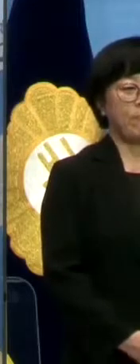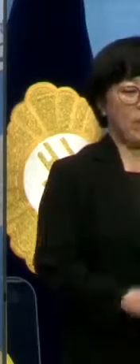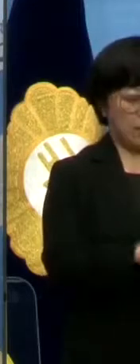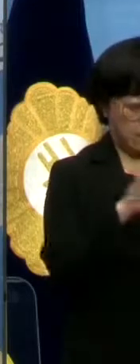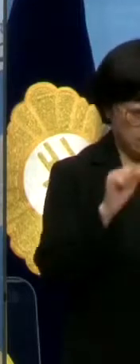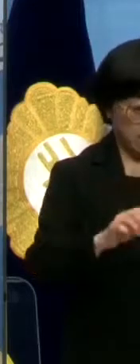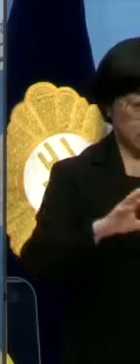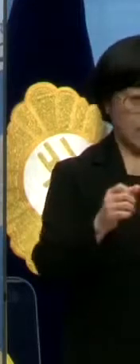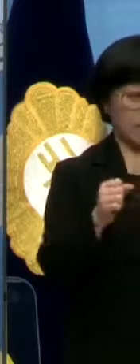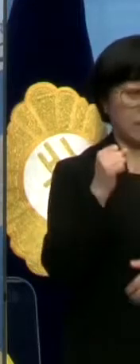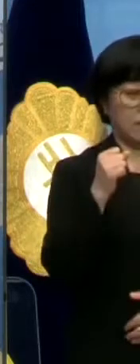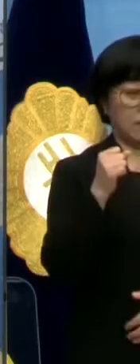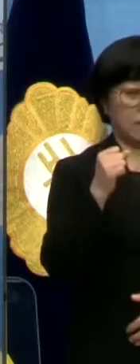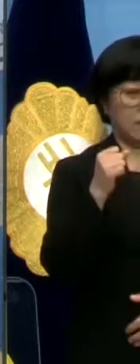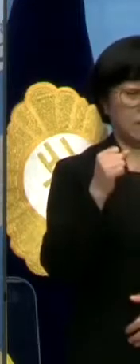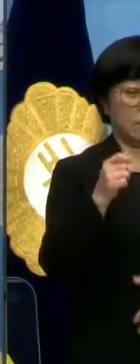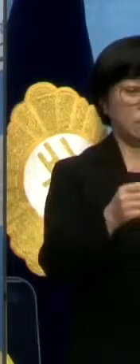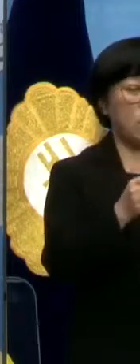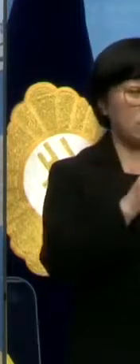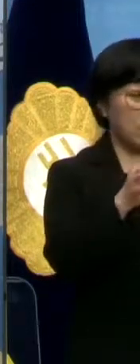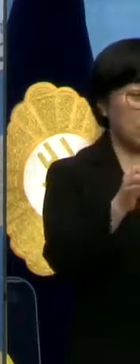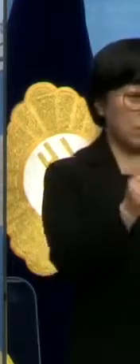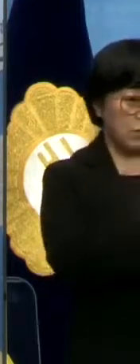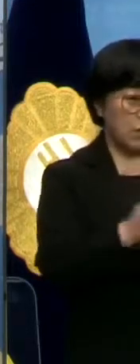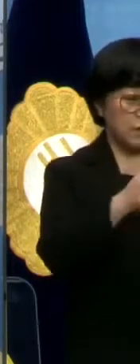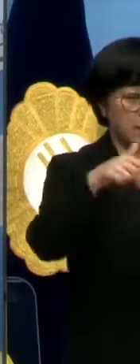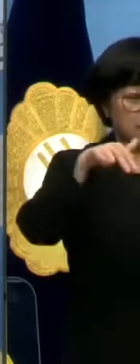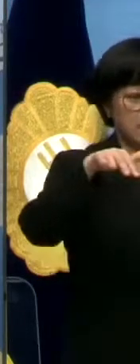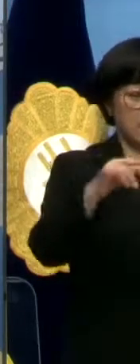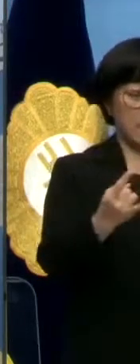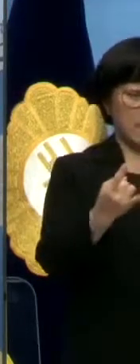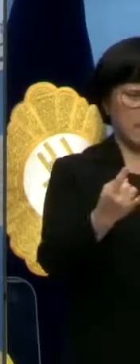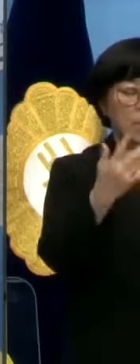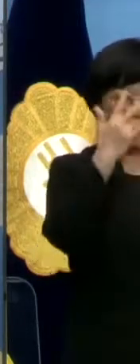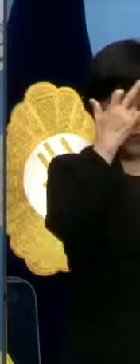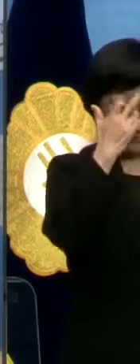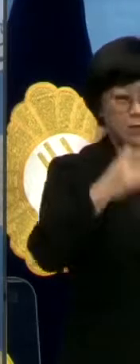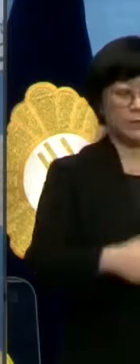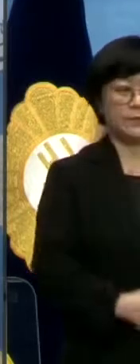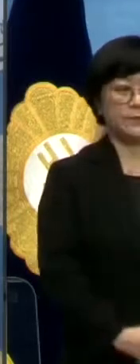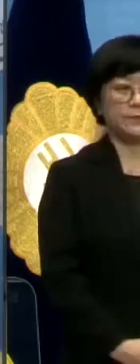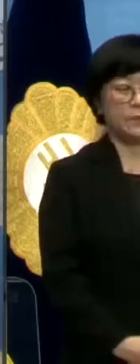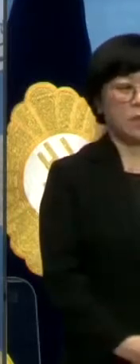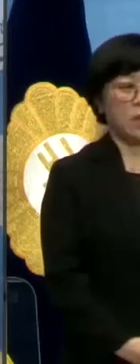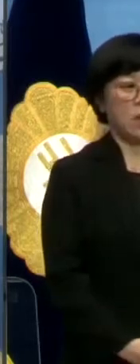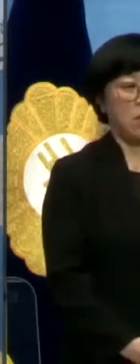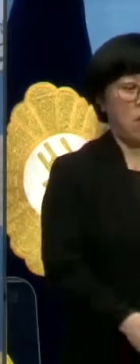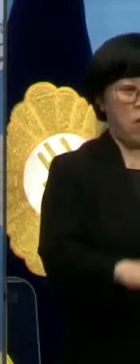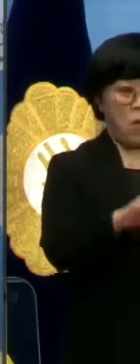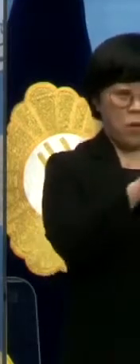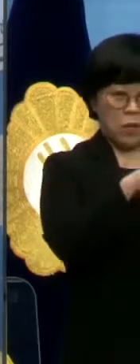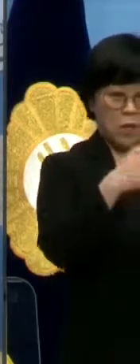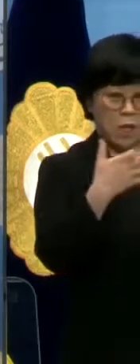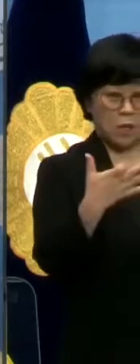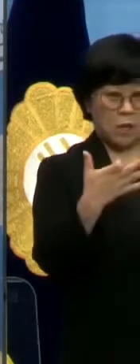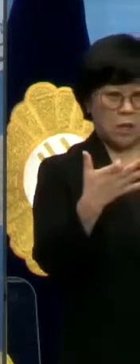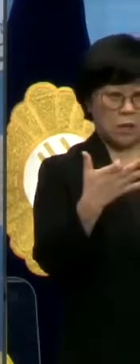안녕하세요. 국민의힘 소상공인위원장 최승재 의원입니다. 코로나19 사태로